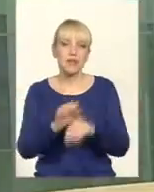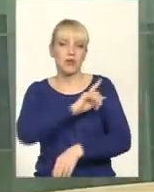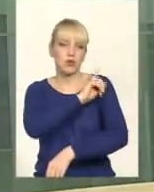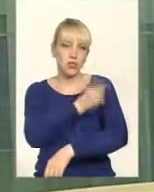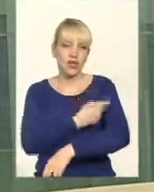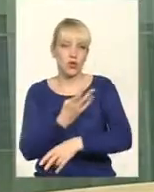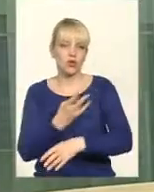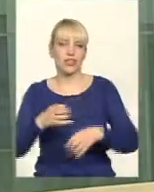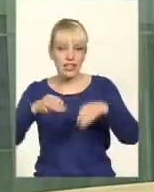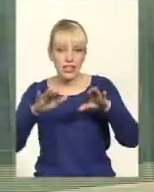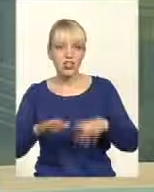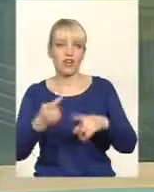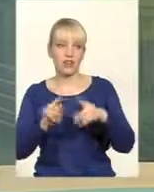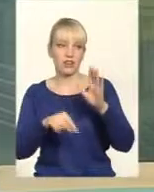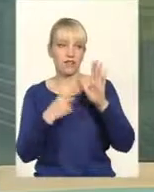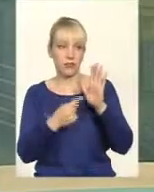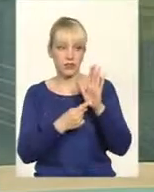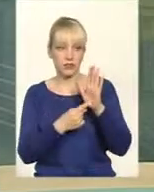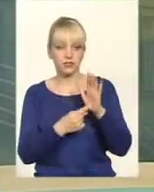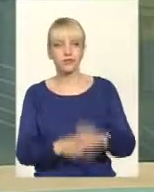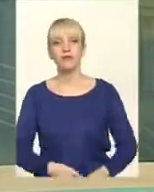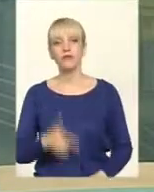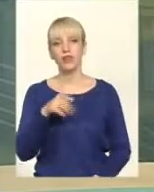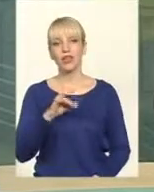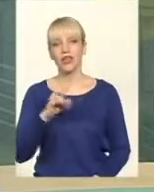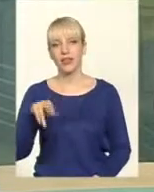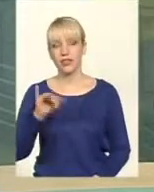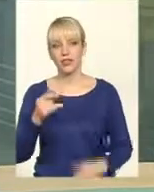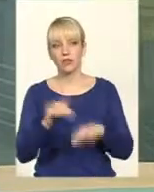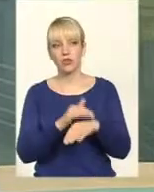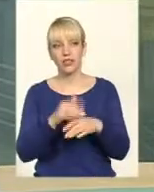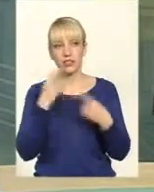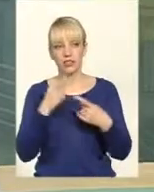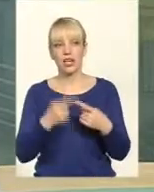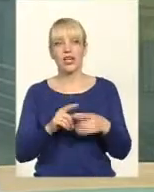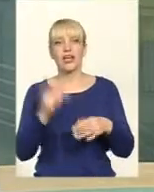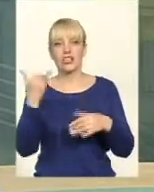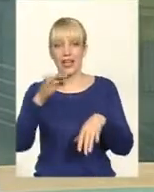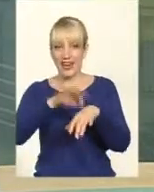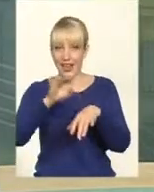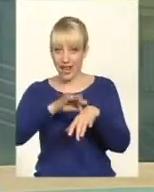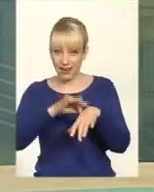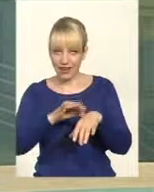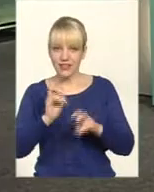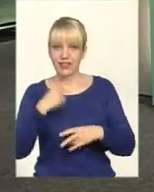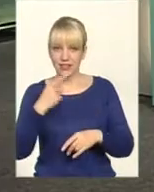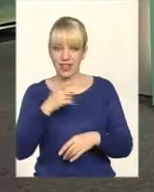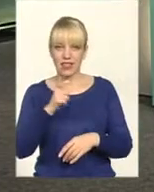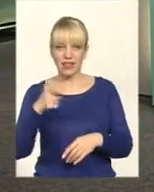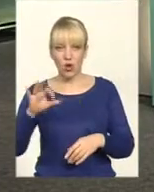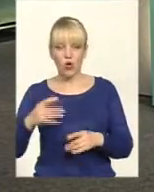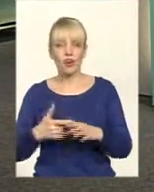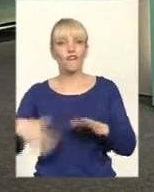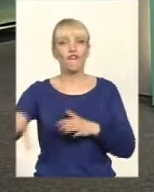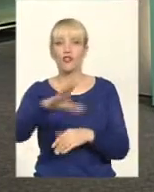вопрос. Пане Геннадію, скажіть, будь ласка, зараз, ну, лихорадить, як сказав пан Єгор, ну, мабуть, всю Україну